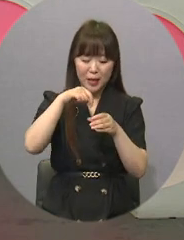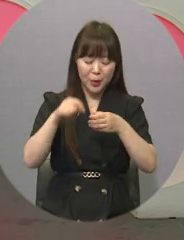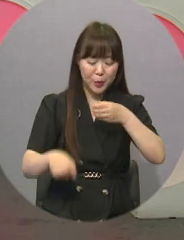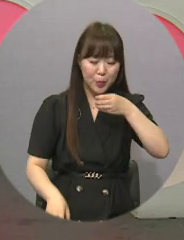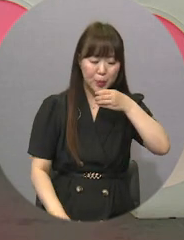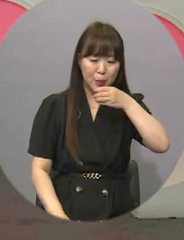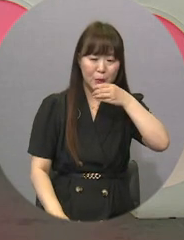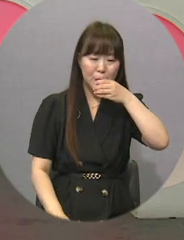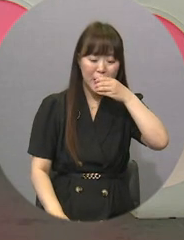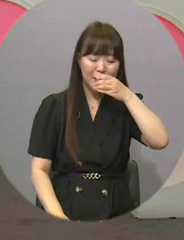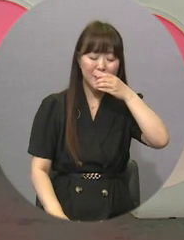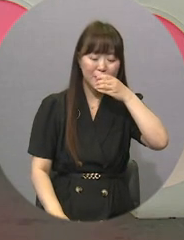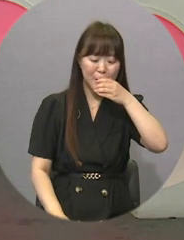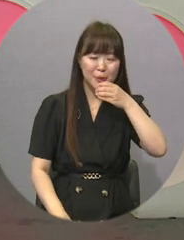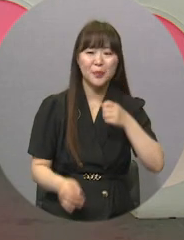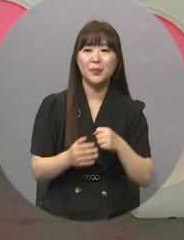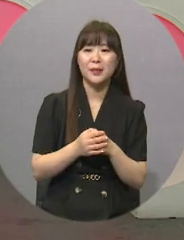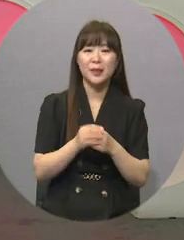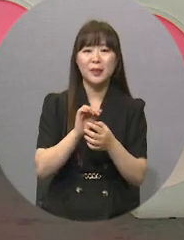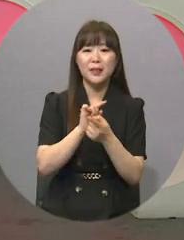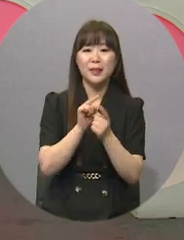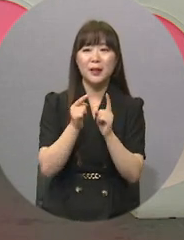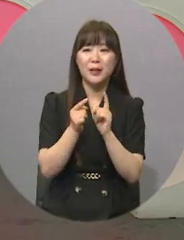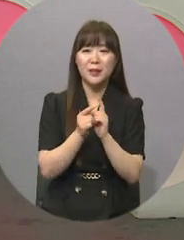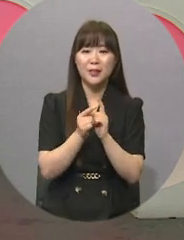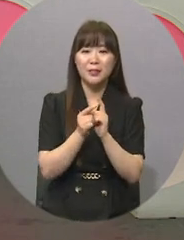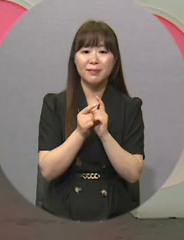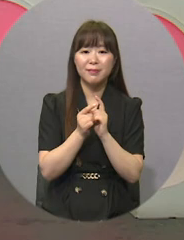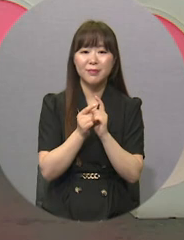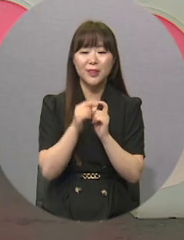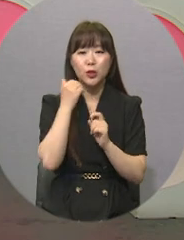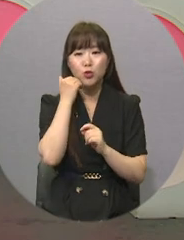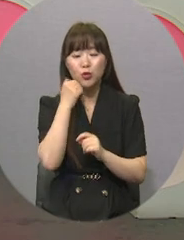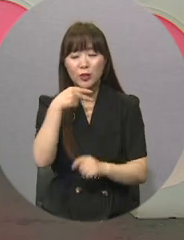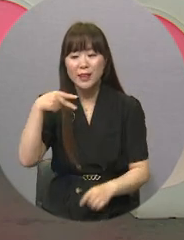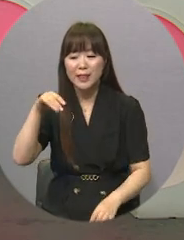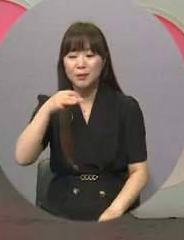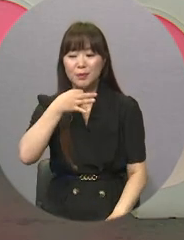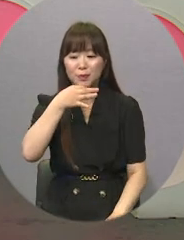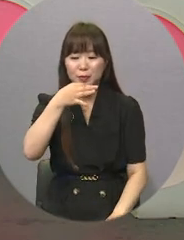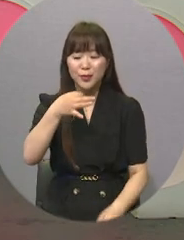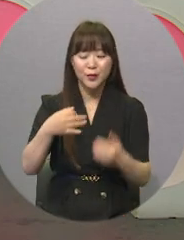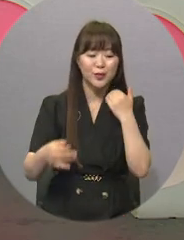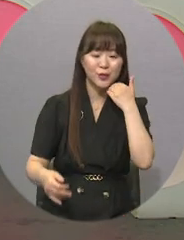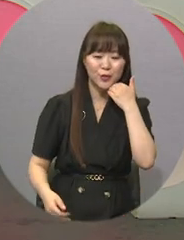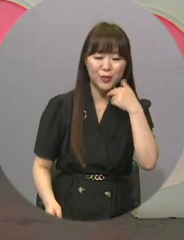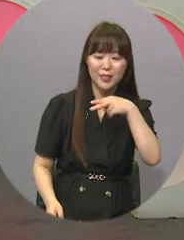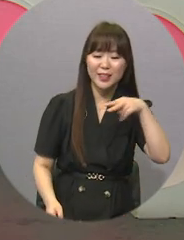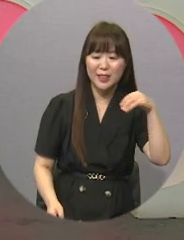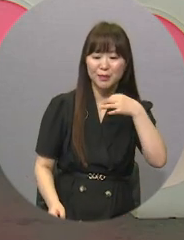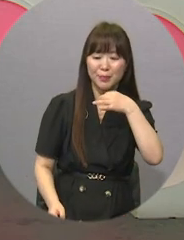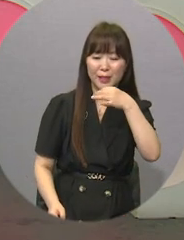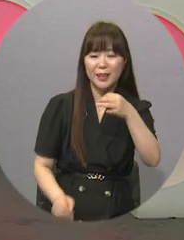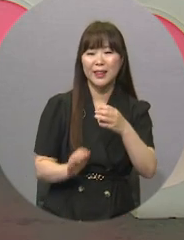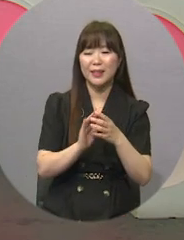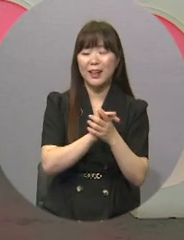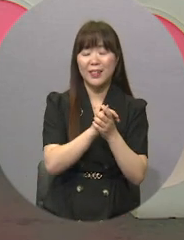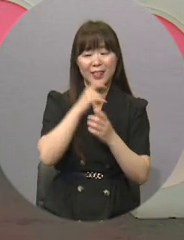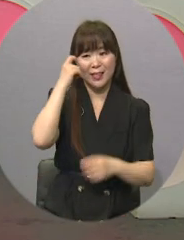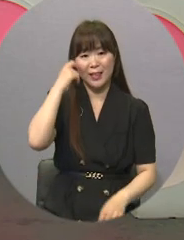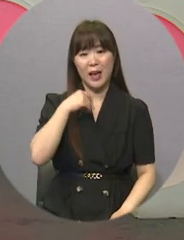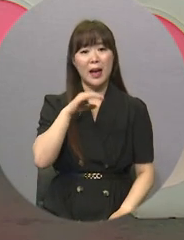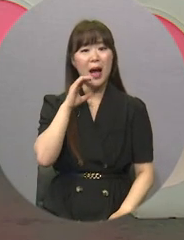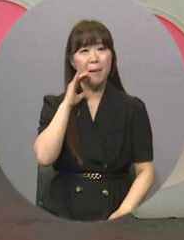했습니다. 서로를 누구시 하고 부르는 모습이 참 다정해 보였습니다.